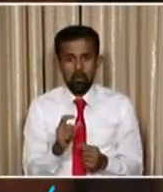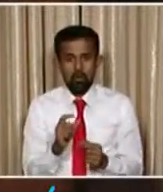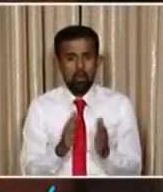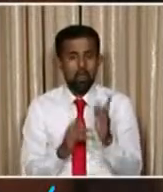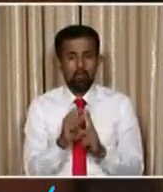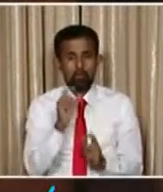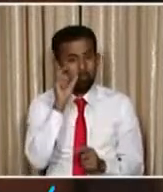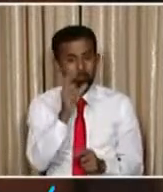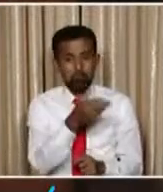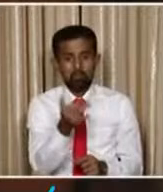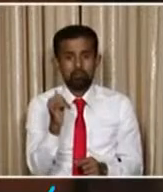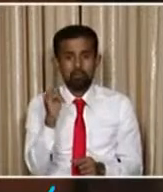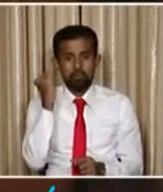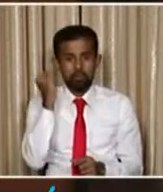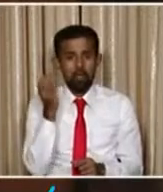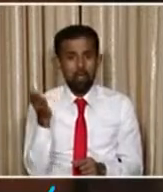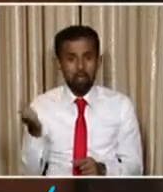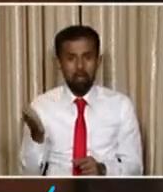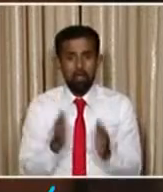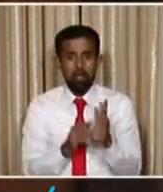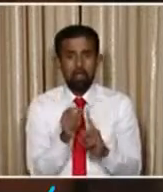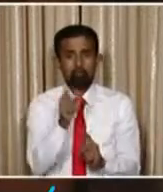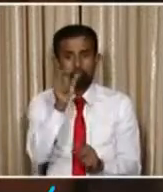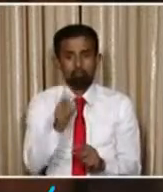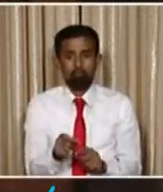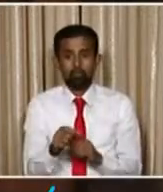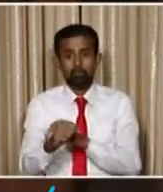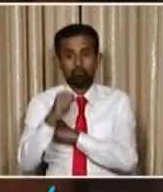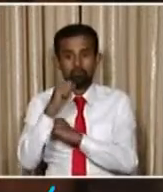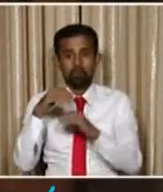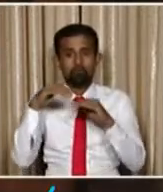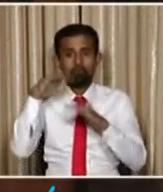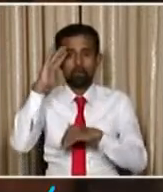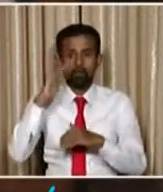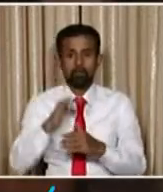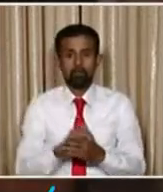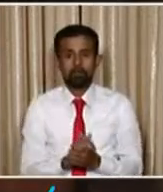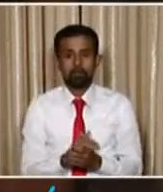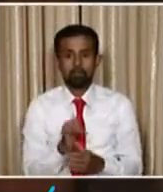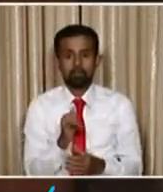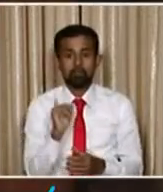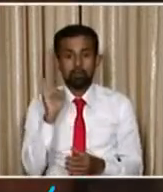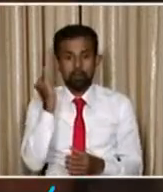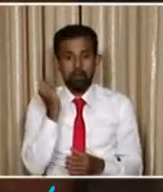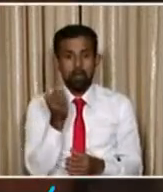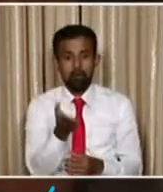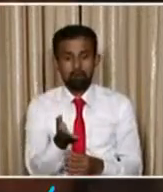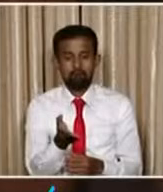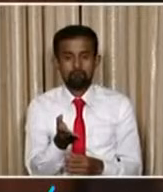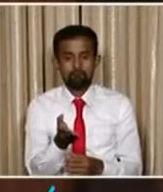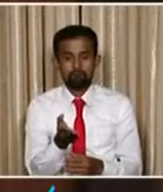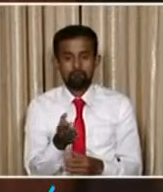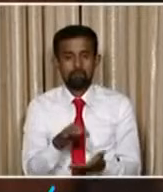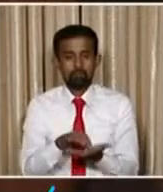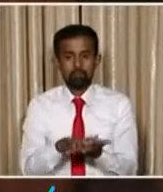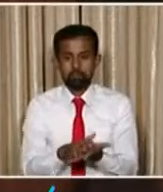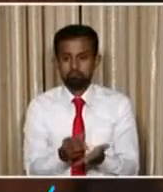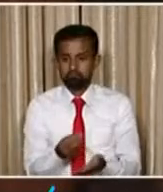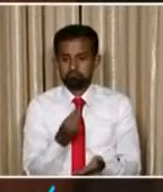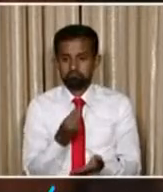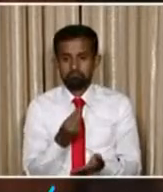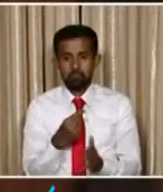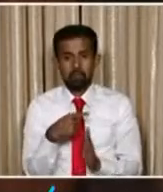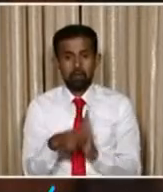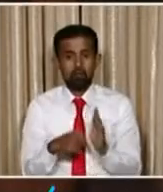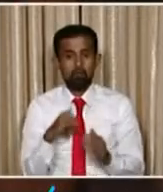හොයලා බලන්න සමහර නිලධාරීන් ඉන්නවලු ඇමතිතුමාටත් වඩා පවර්ෆුල් නිලධාරීන්. ඒ කියන්නේ සමහර නිලධාරීන් ඉන්නවලු මේ තීරණයක් අරගෙන දැන්